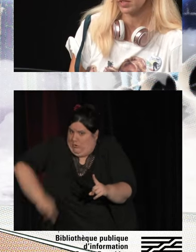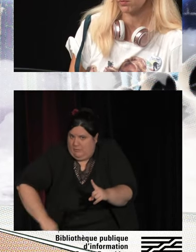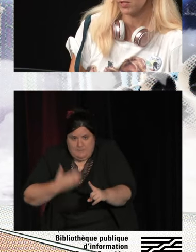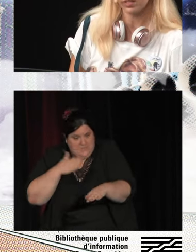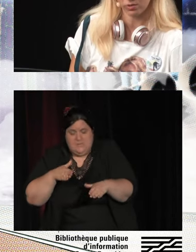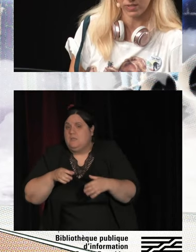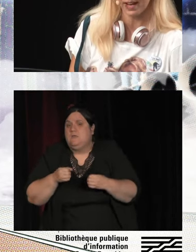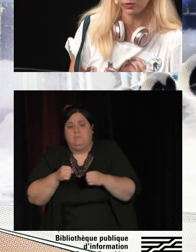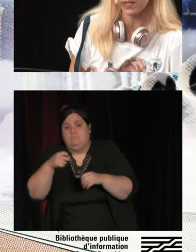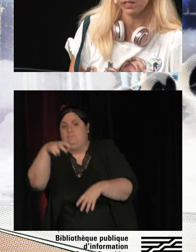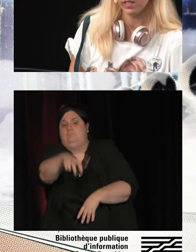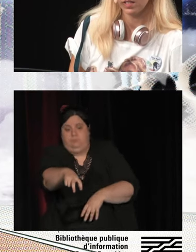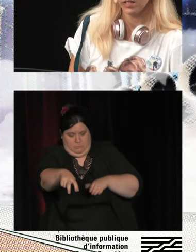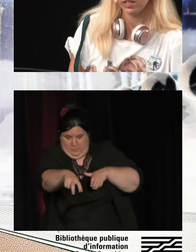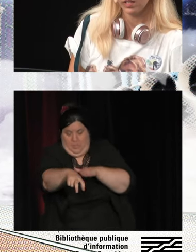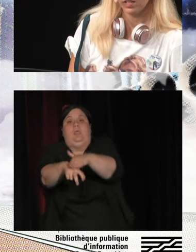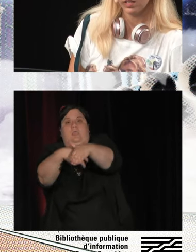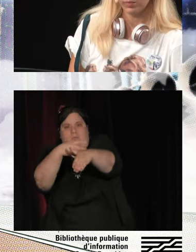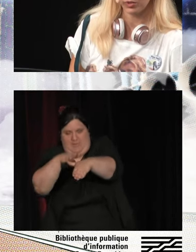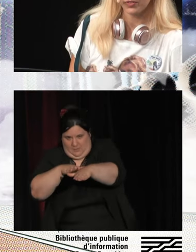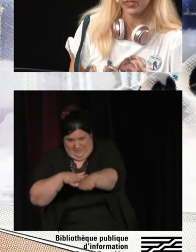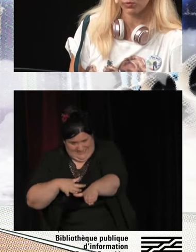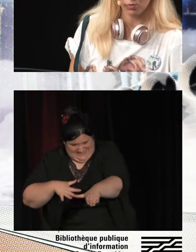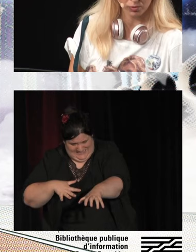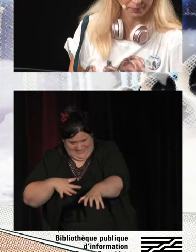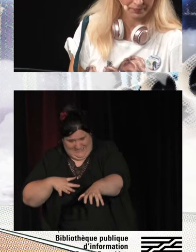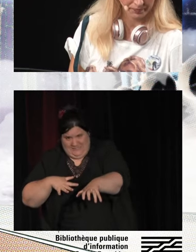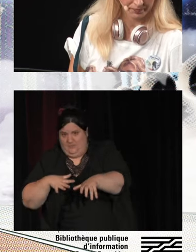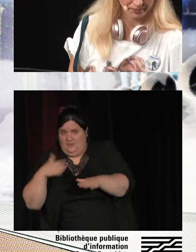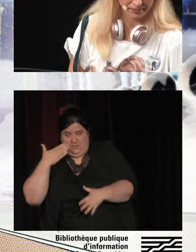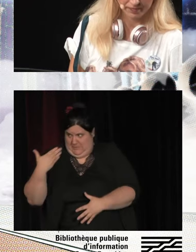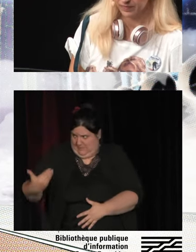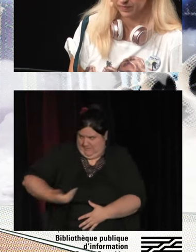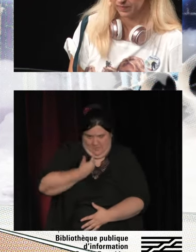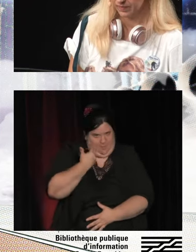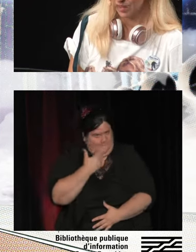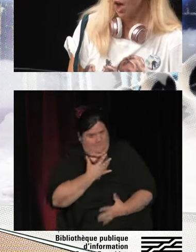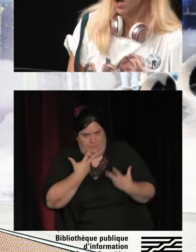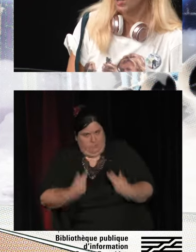vulnérable et vous êtes ralenti pendant une dizaine de secondes.